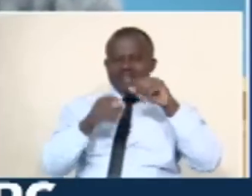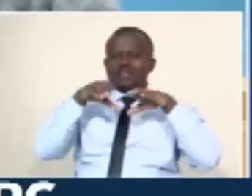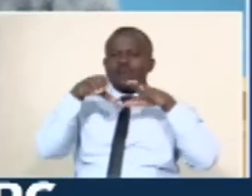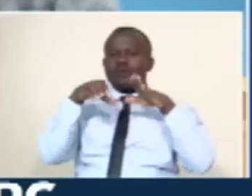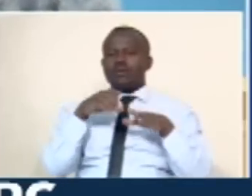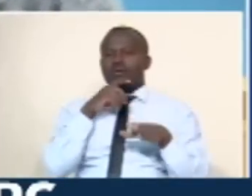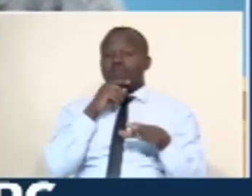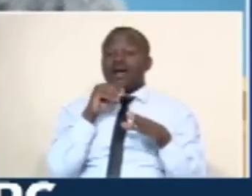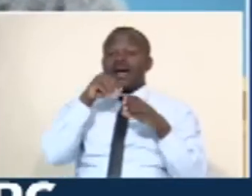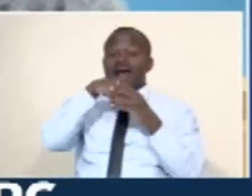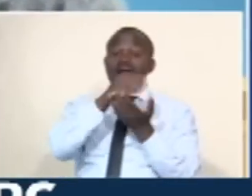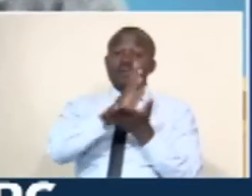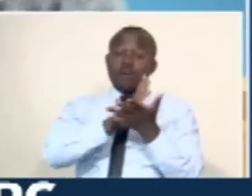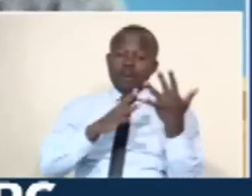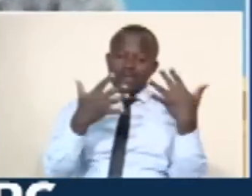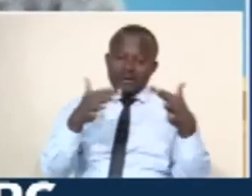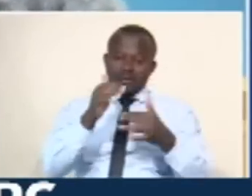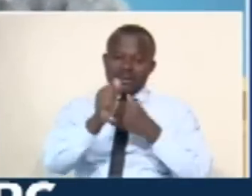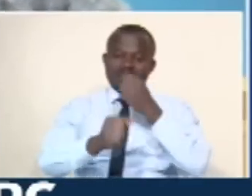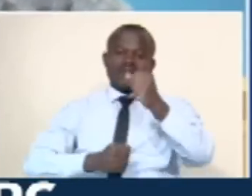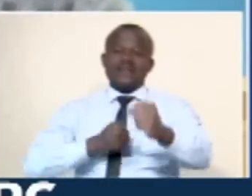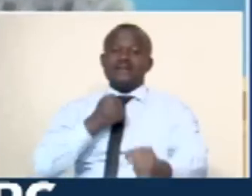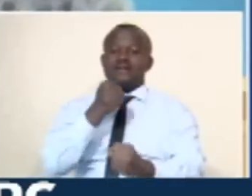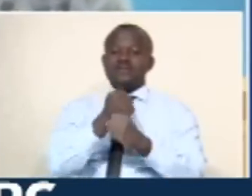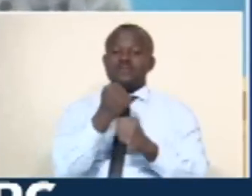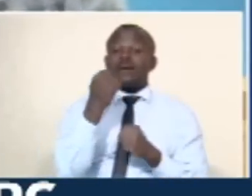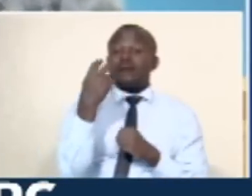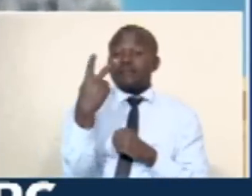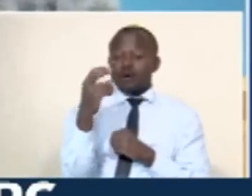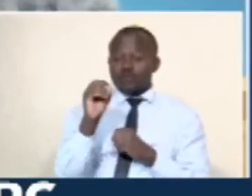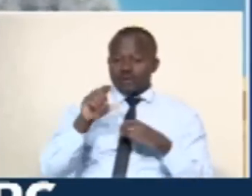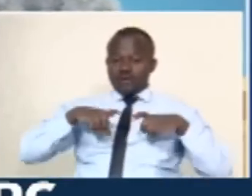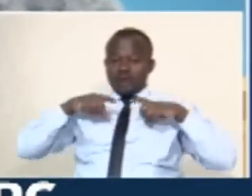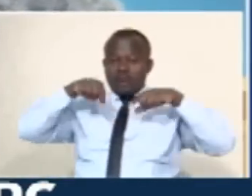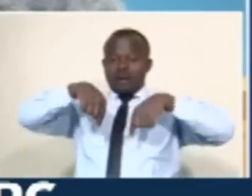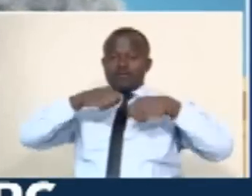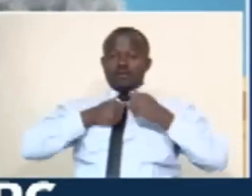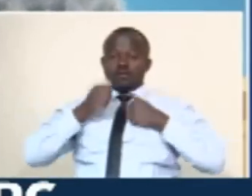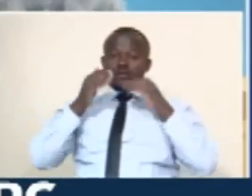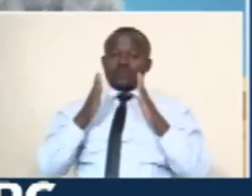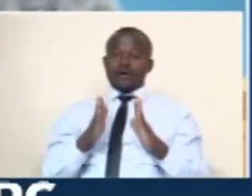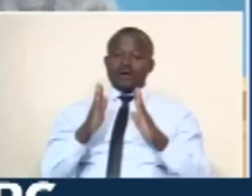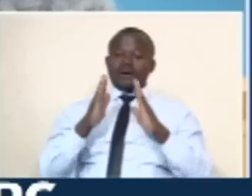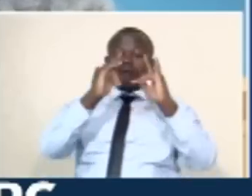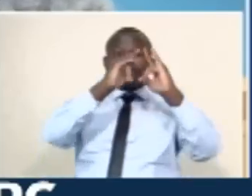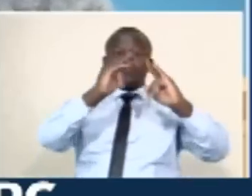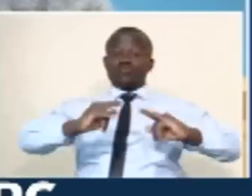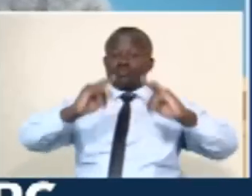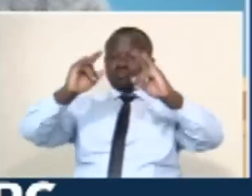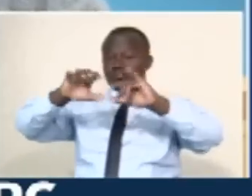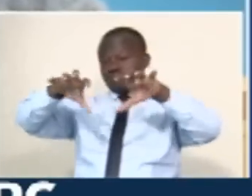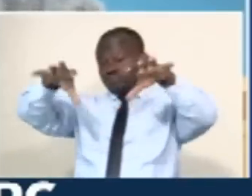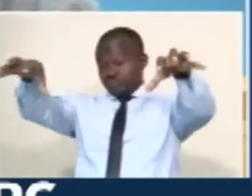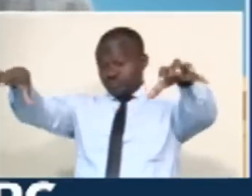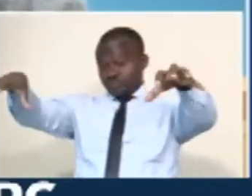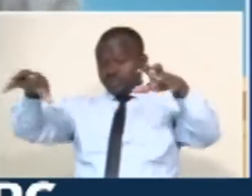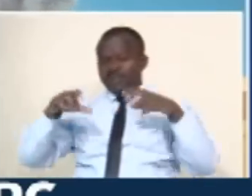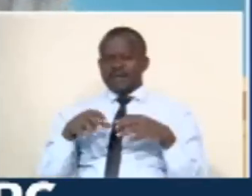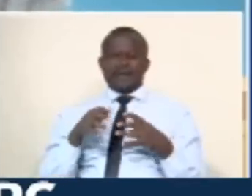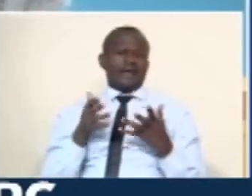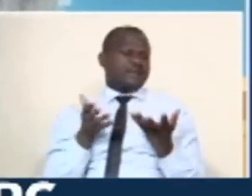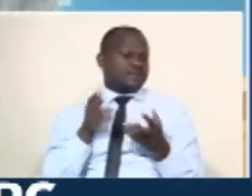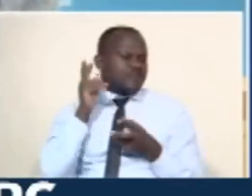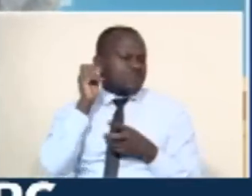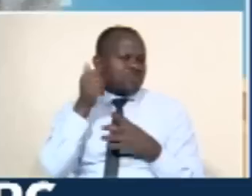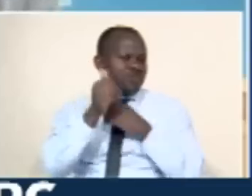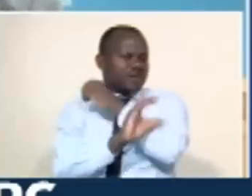bamwe bamaze imyaka 20 bari hano mu Rwanda mu nkambi z'impunzi. Mwari mwumva se